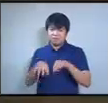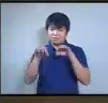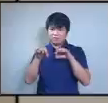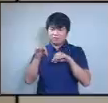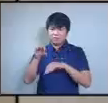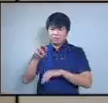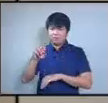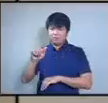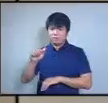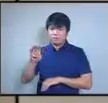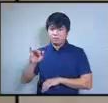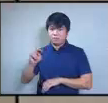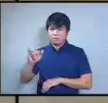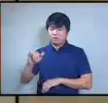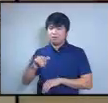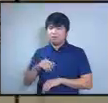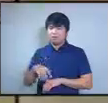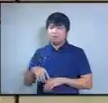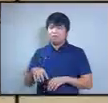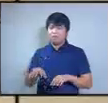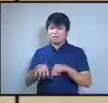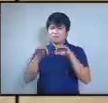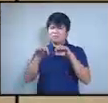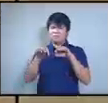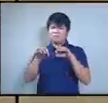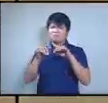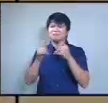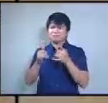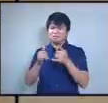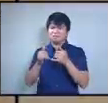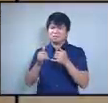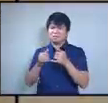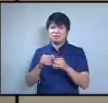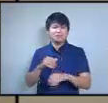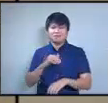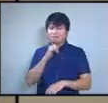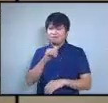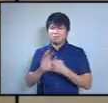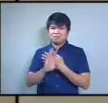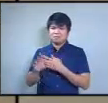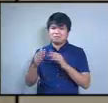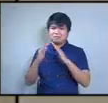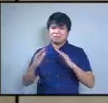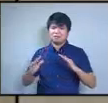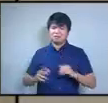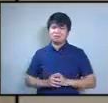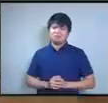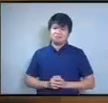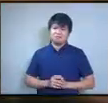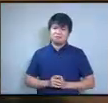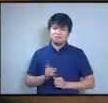Mabini. Hanggang kanina, hindi pa humuhupa ang baha sa lugar, kaya di pa rin daw sila babalik sa kanilang tahanan.